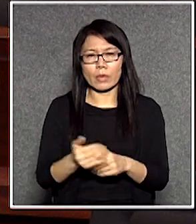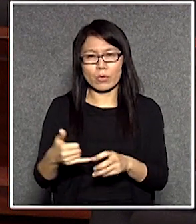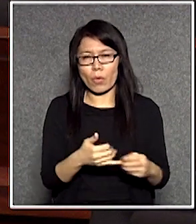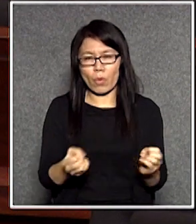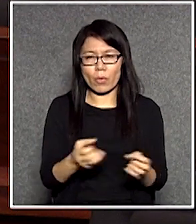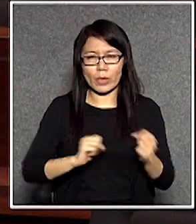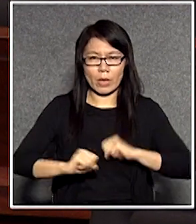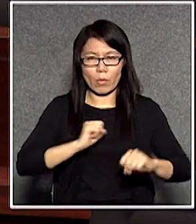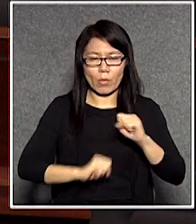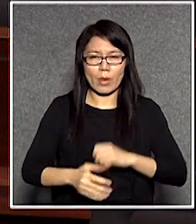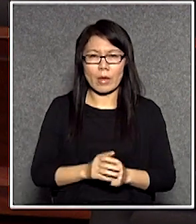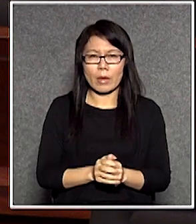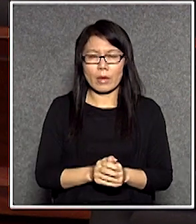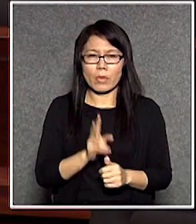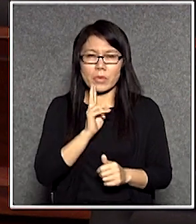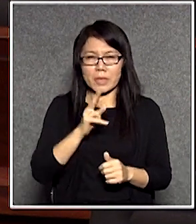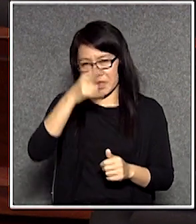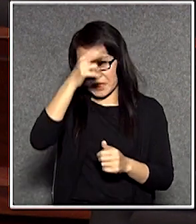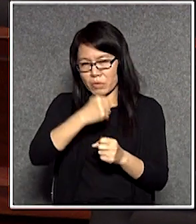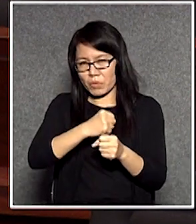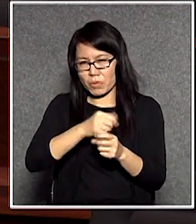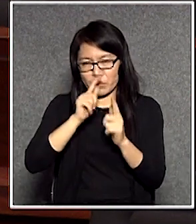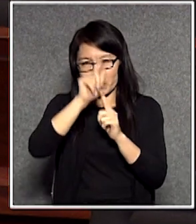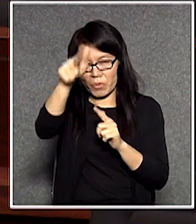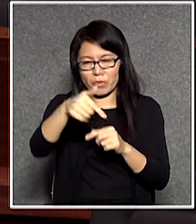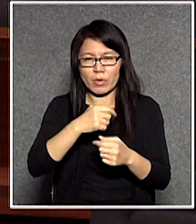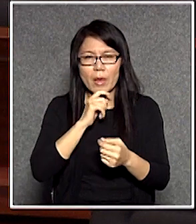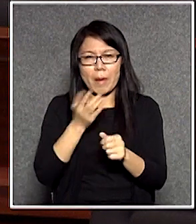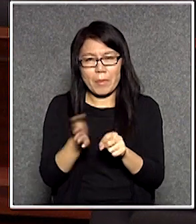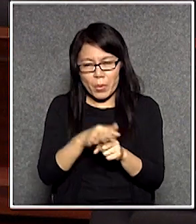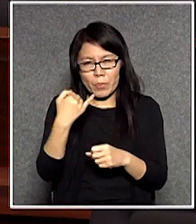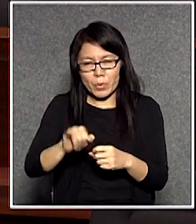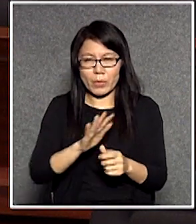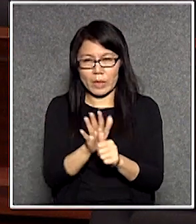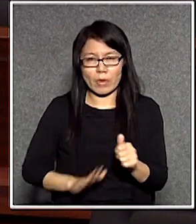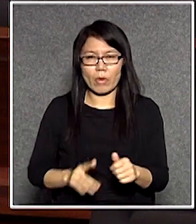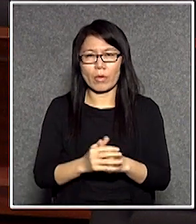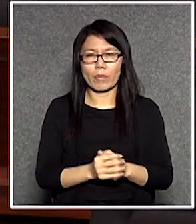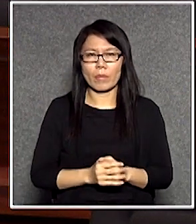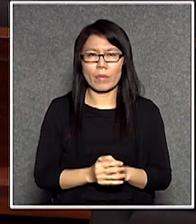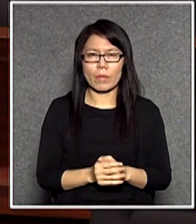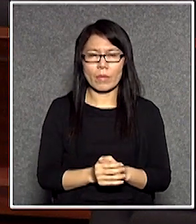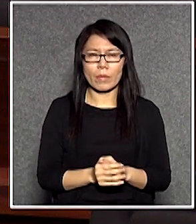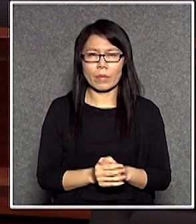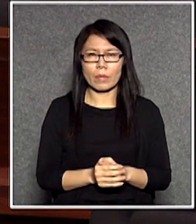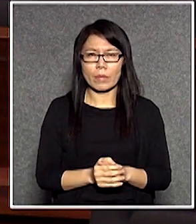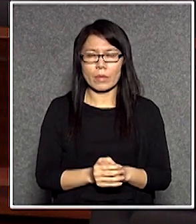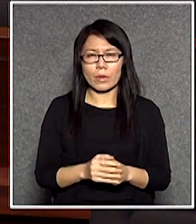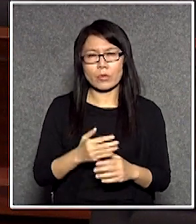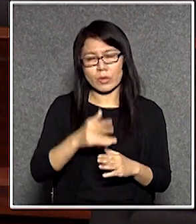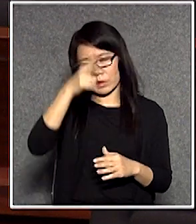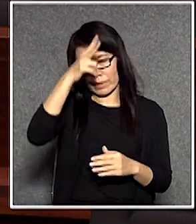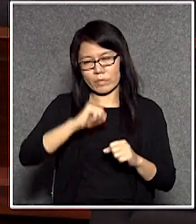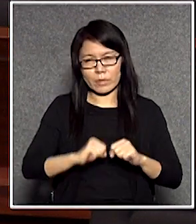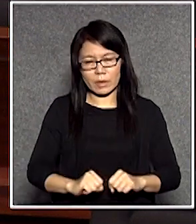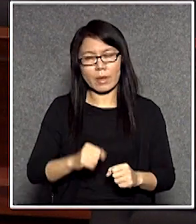行為，為施政帶來長遠無法彌補的傷害。所以政府企硬是可以理